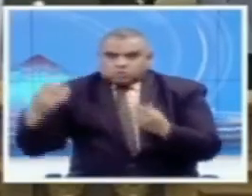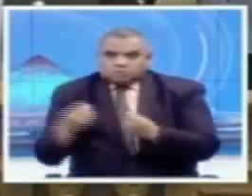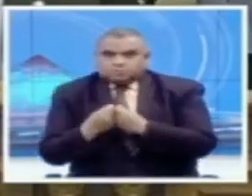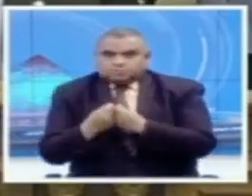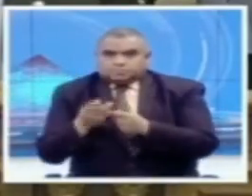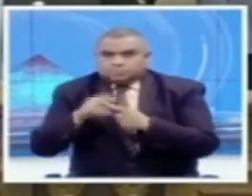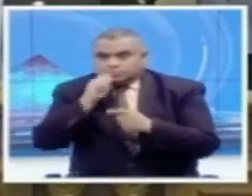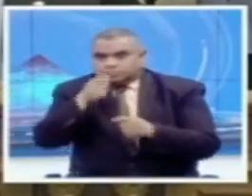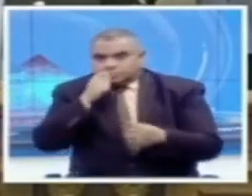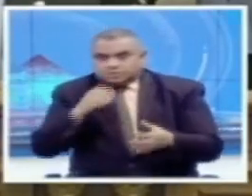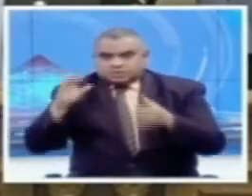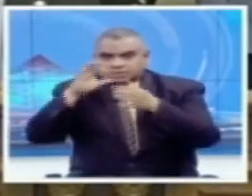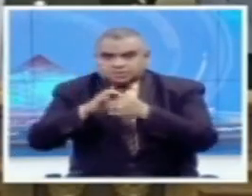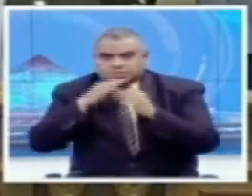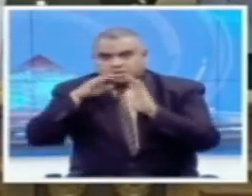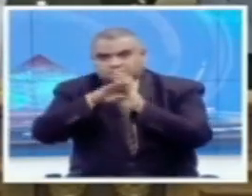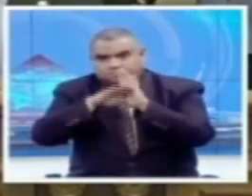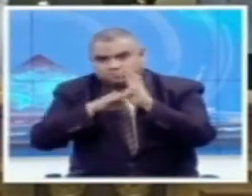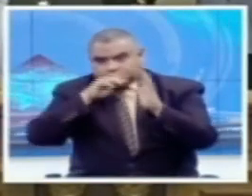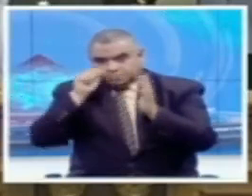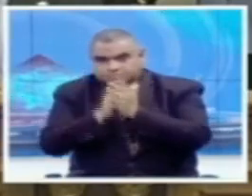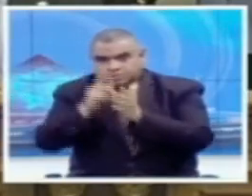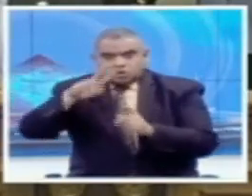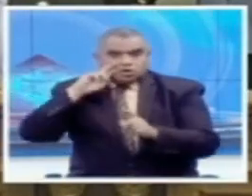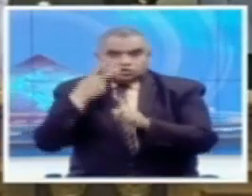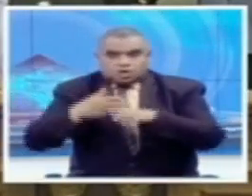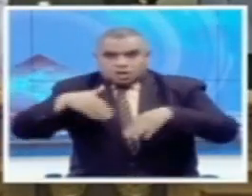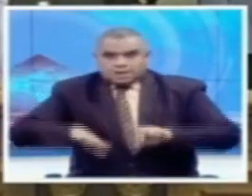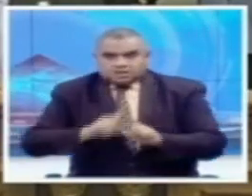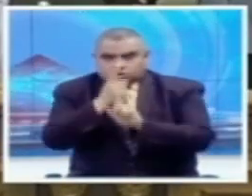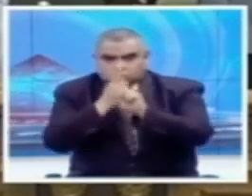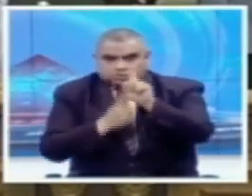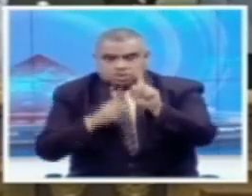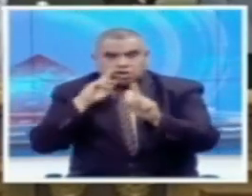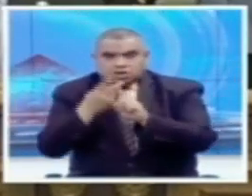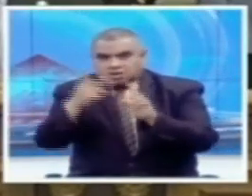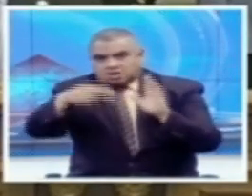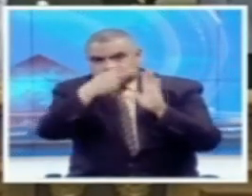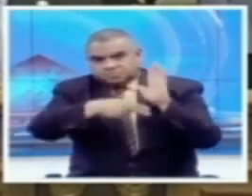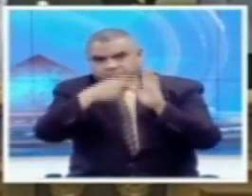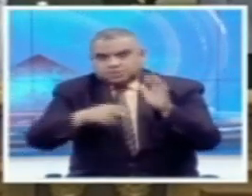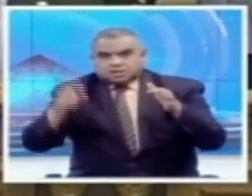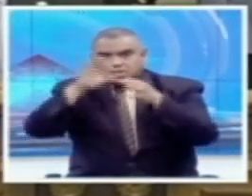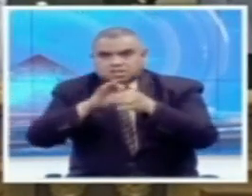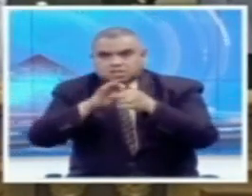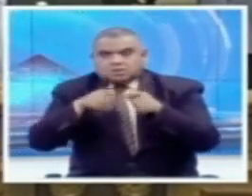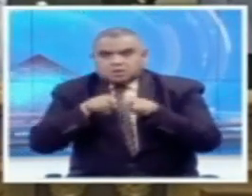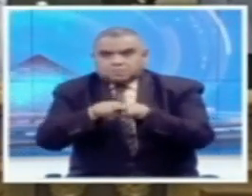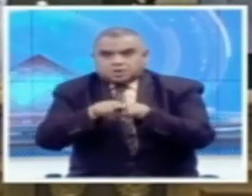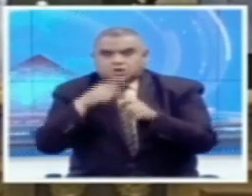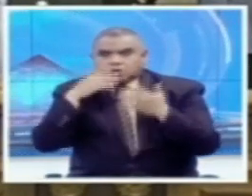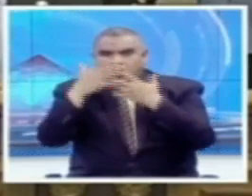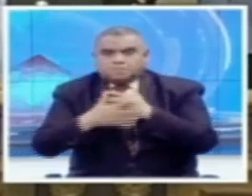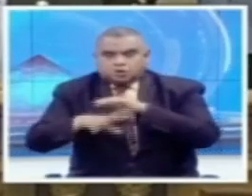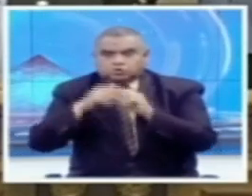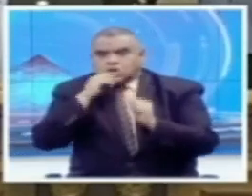حديث تواصل عبر التطبيق الفعلي ليشهد رئيس الوزراء مراسم توقيع اتفاق إطاري للتعاون في مشروعات